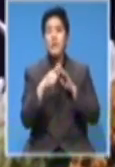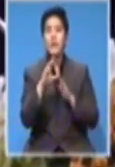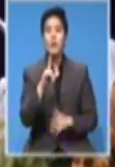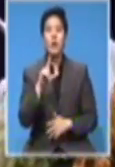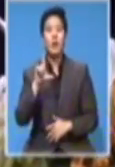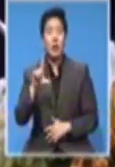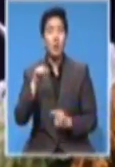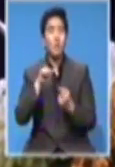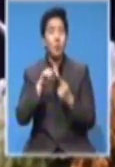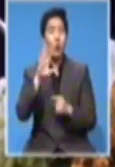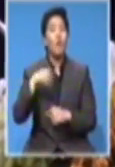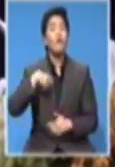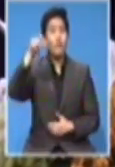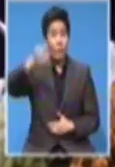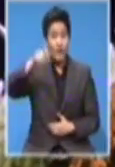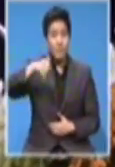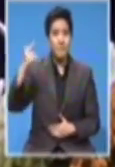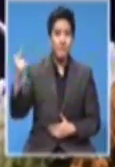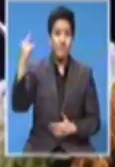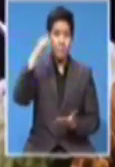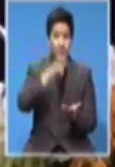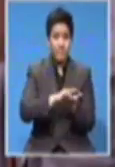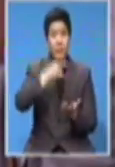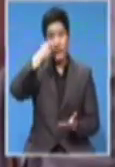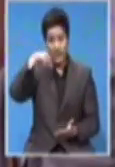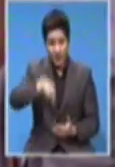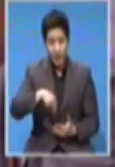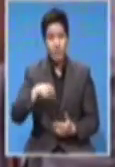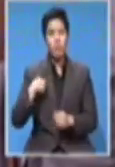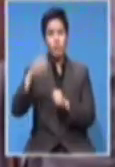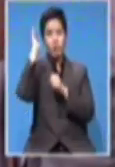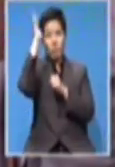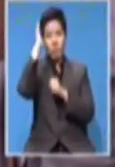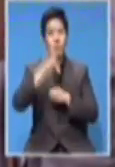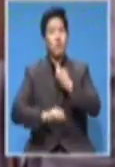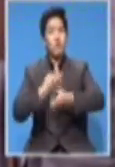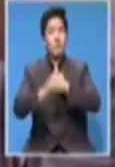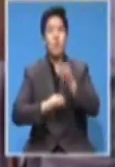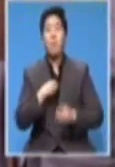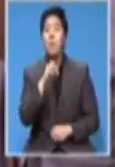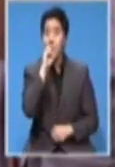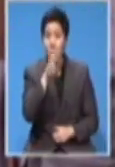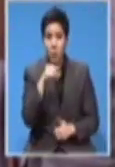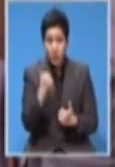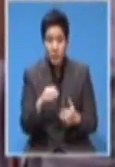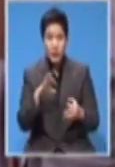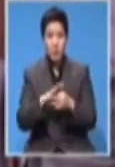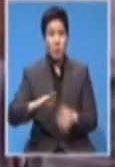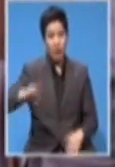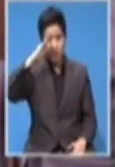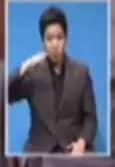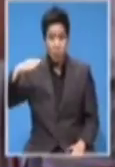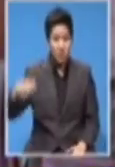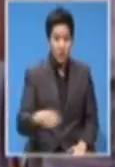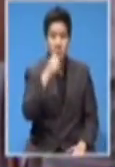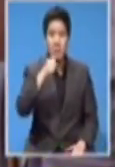ปารีสที่10ของฝรั่งเศสนะครับได้มาบรรยายที่บ้านเราและให้ข้อคิดที่ว่าการรัฐประหารนั้นก็อาจจะไม่ใช่